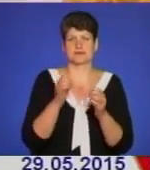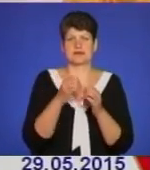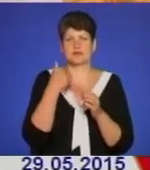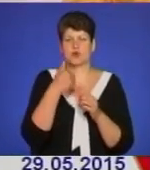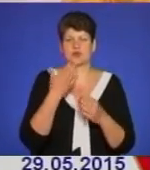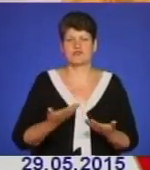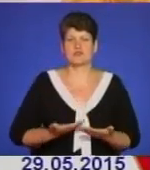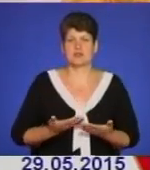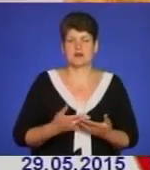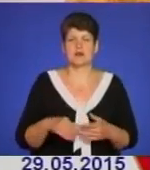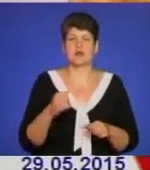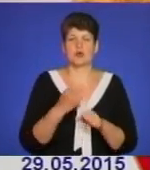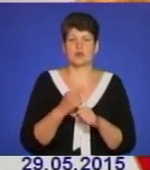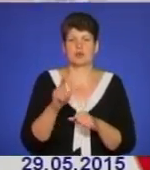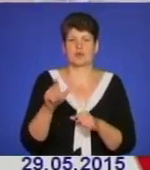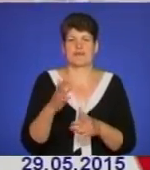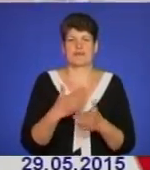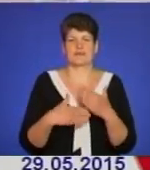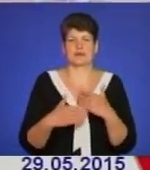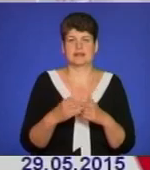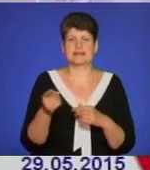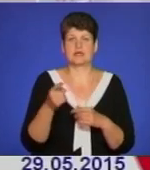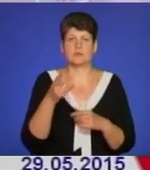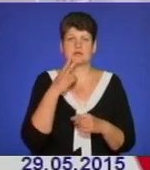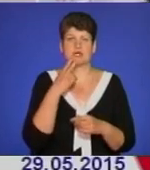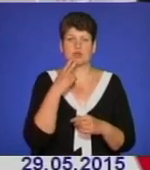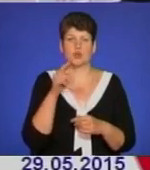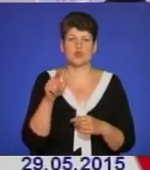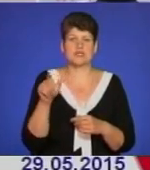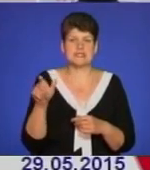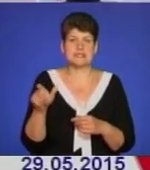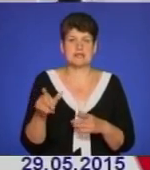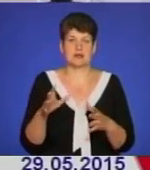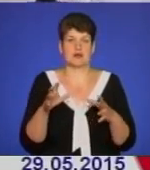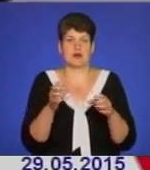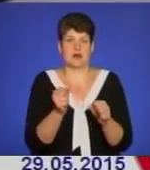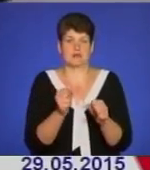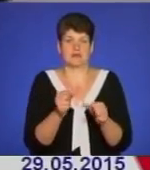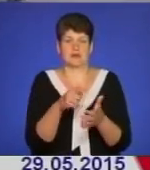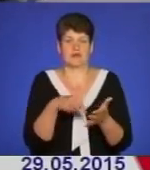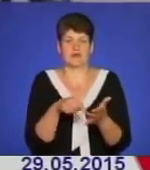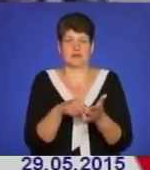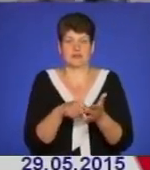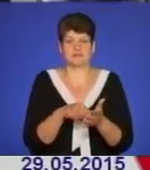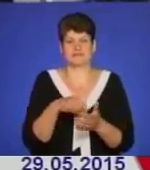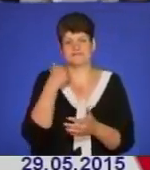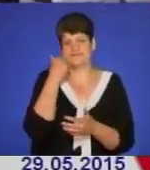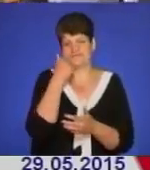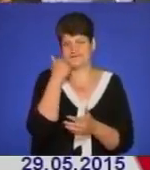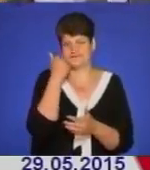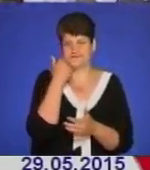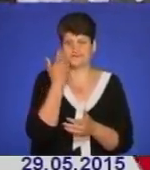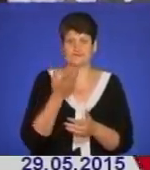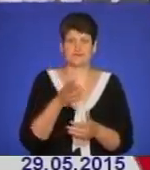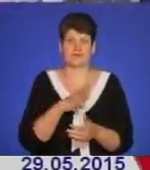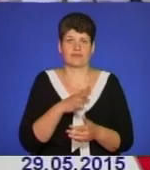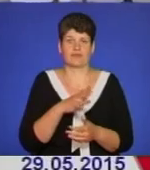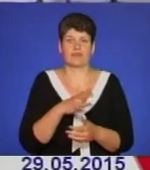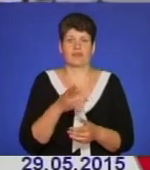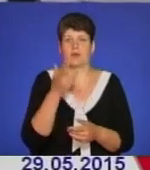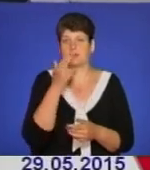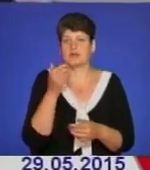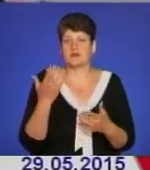до того ж робить людей інвалідами. Тернопільські курці, захоплені зненацька на вулицях міста, соромилися своєї згубної звички.